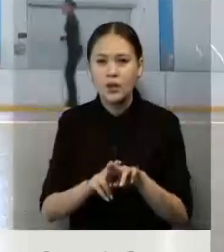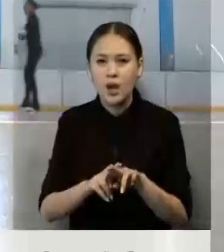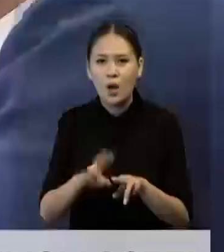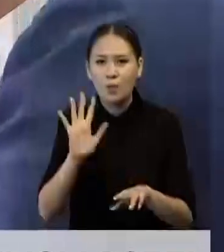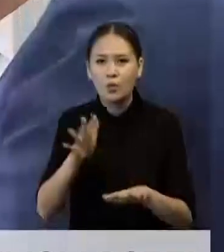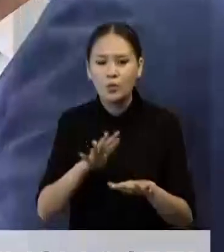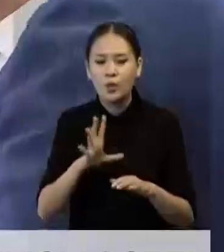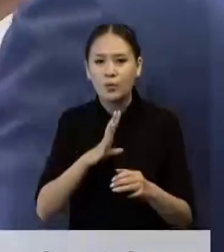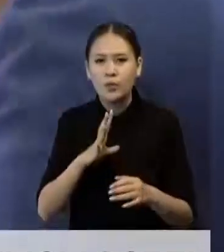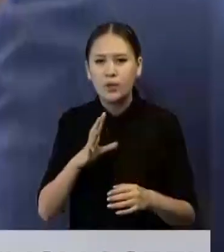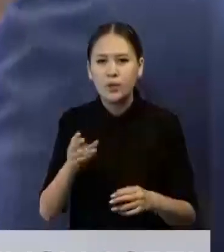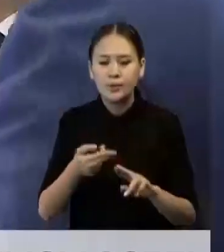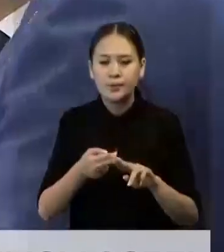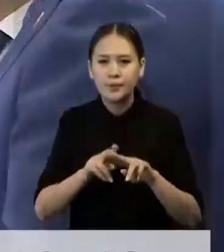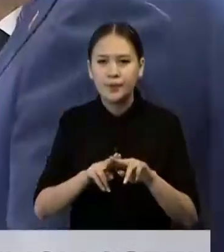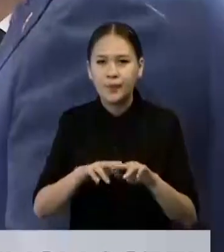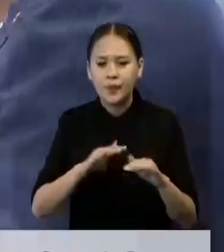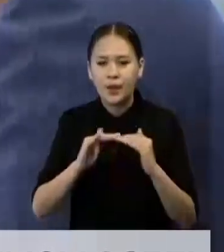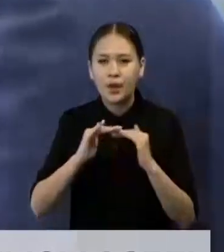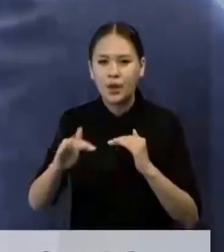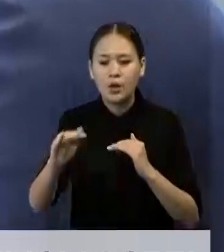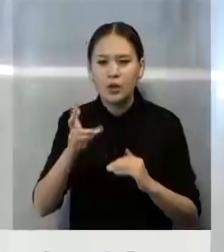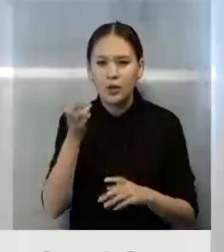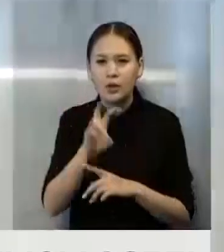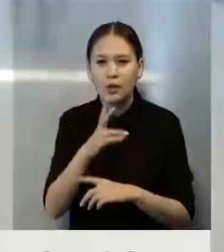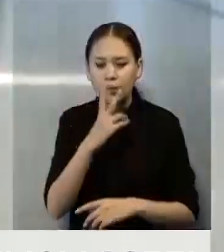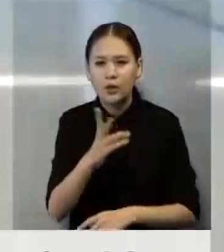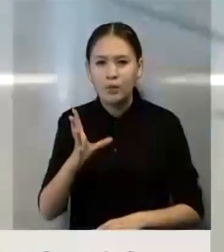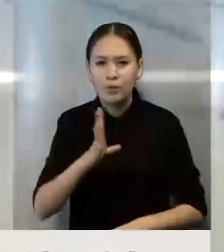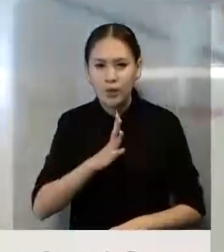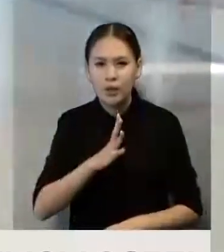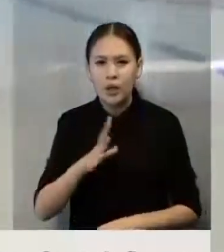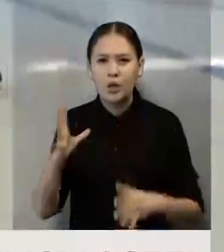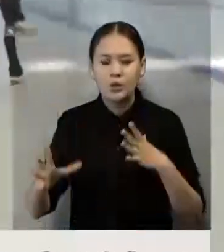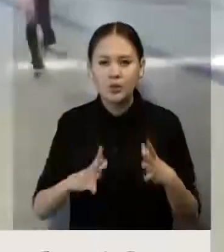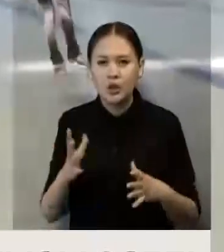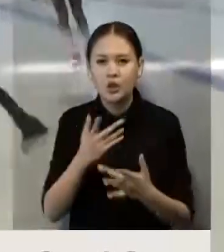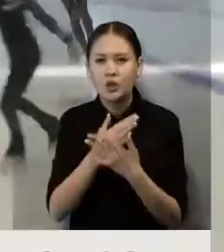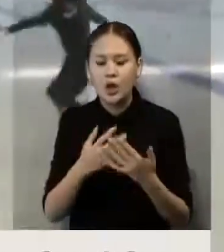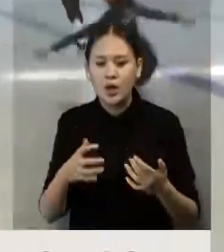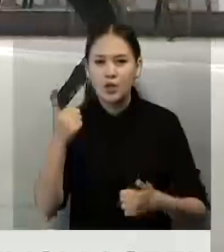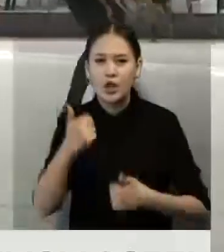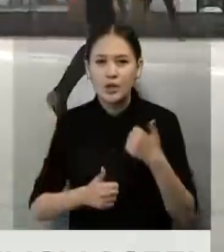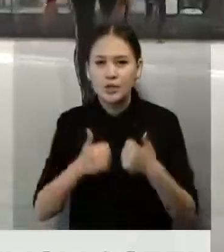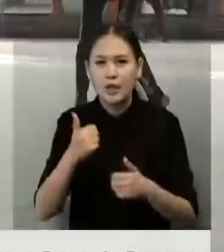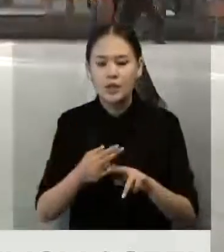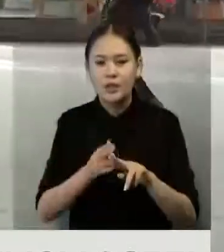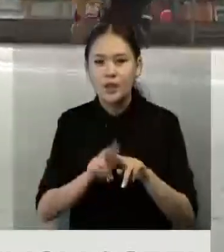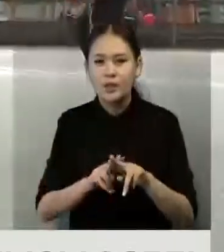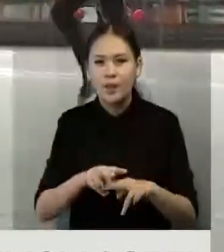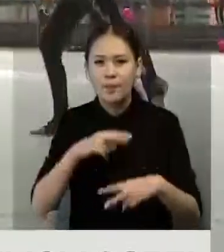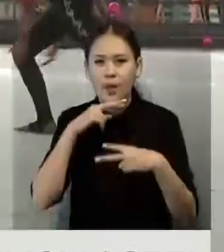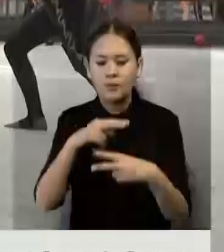айдынына барды. Министр мәнерлеп сырғанаудың қыр-сырын меңгеріп жүрген өрендердің аяқ алысын байқап, олардың түрлі жарыстардан шет қалмауына баса мән